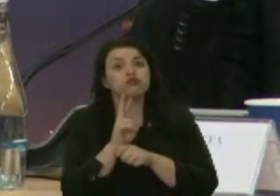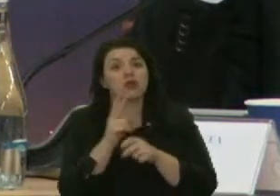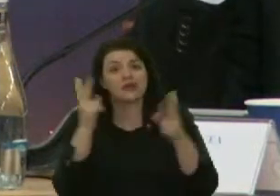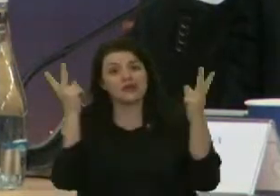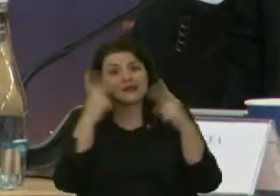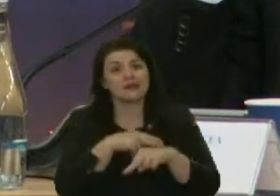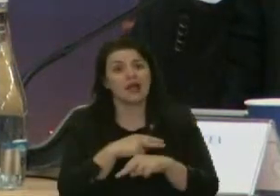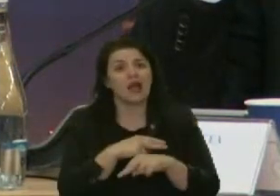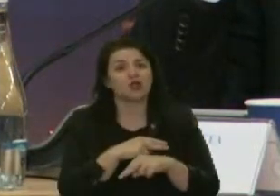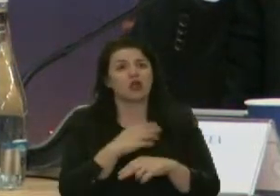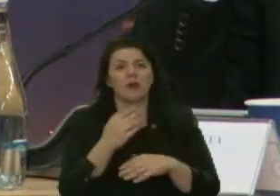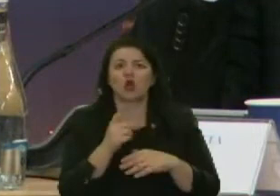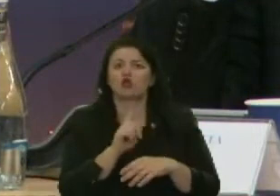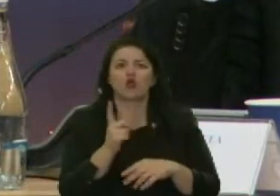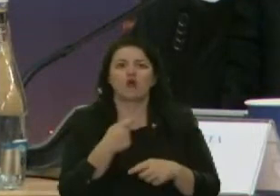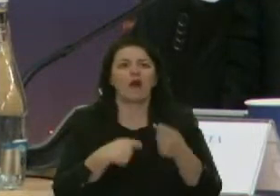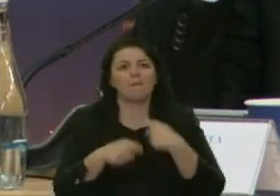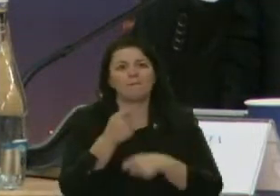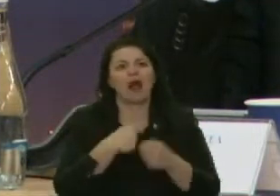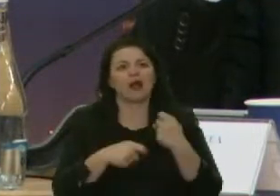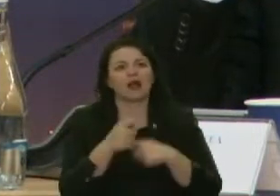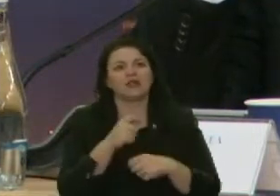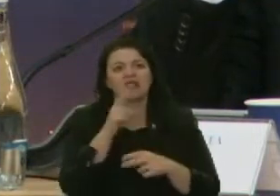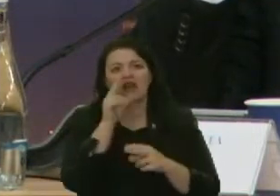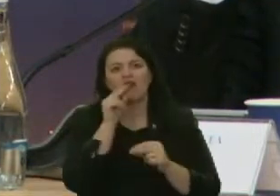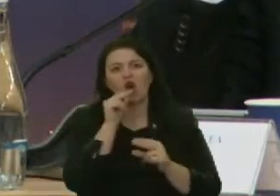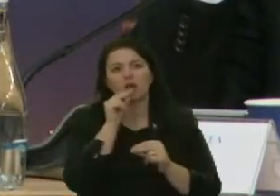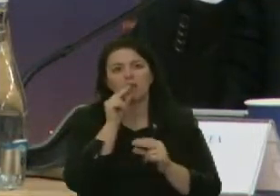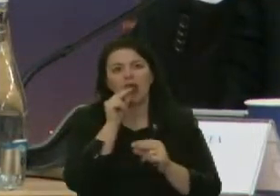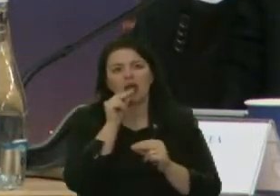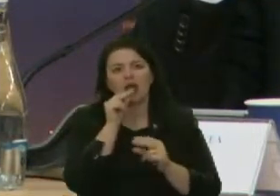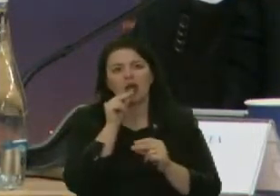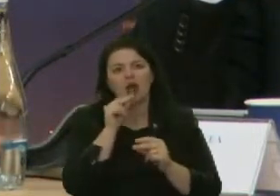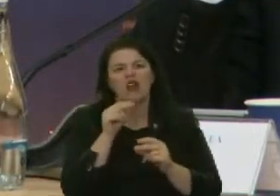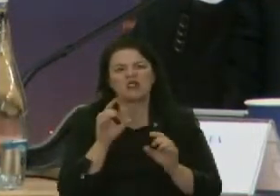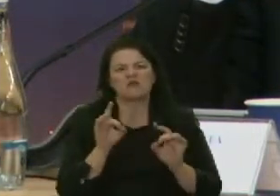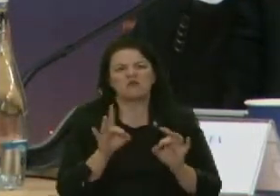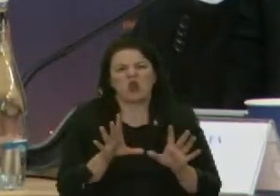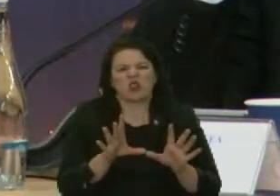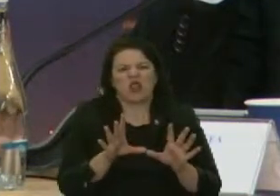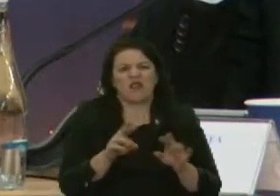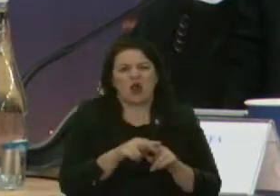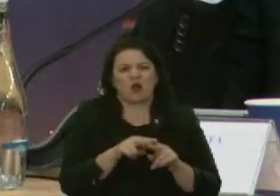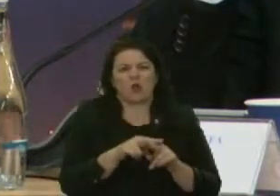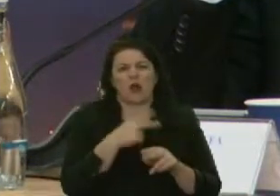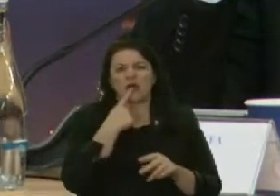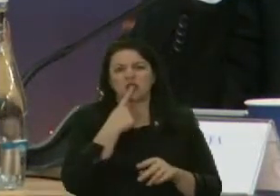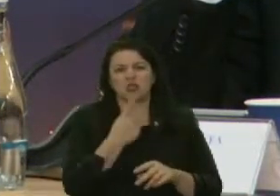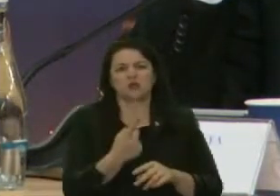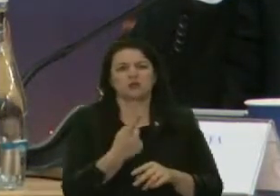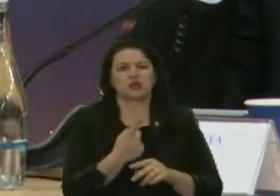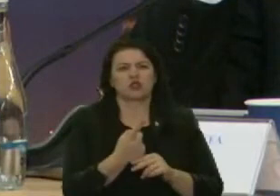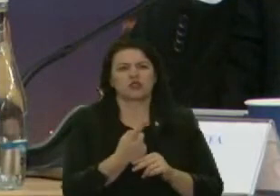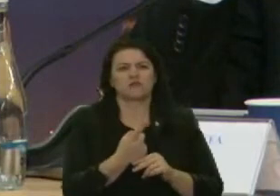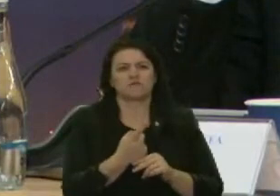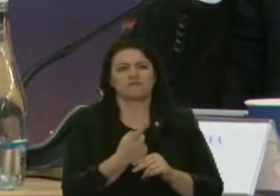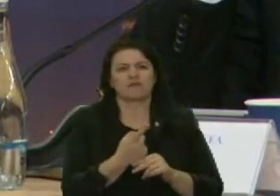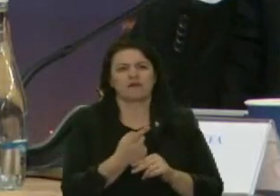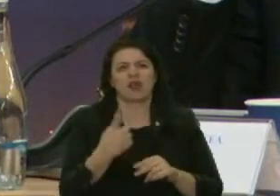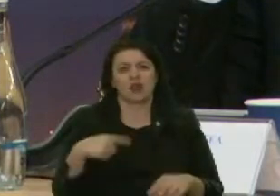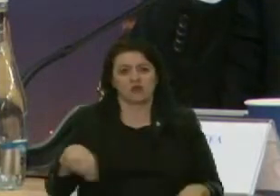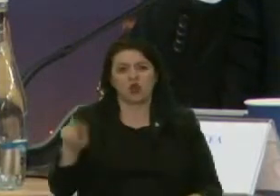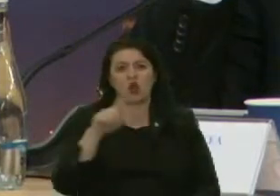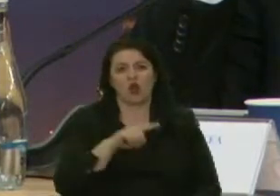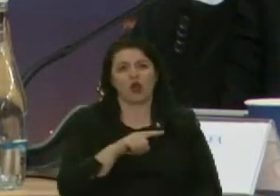înțelegeți acest demen și nu vă lăsați păcăliți de vorbele așa otrăvite așa cum au fost acelea din cuvintele adresate celor